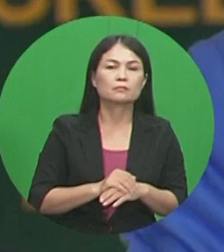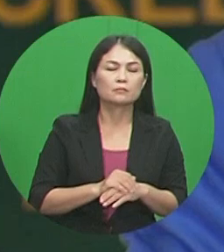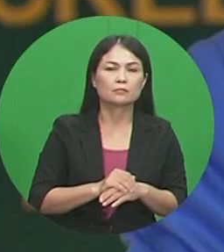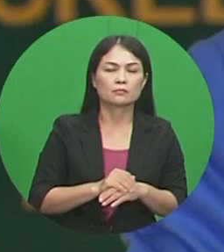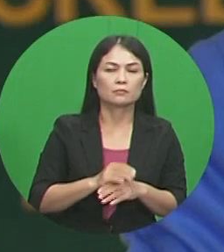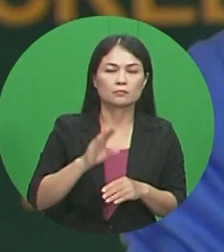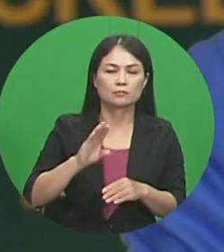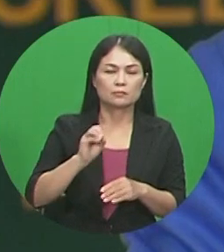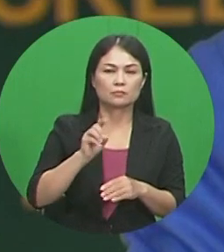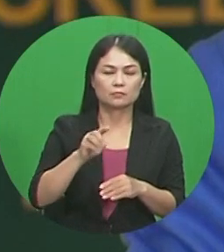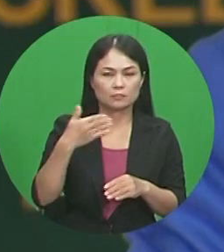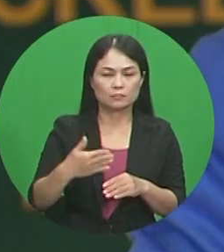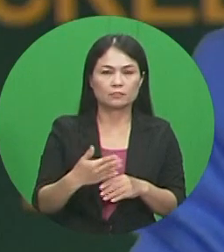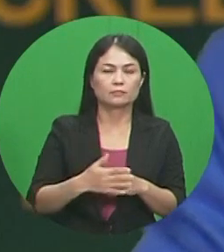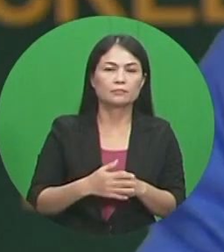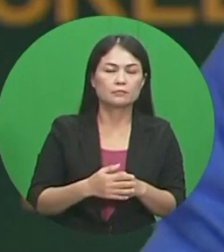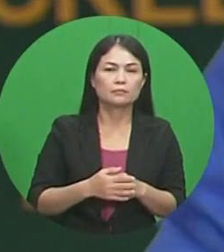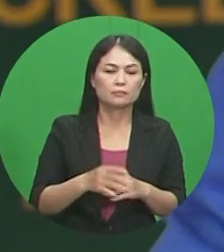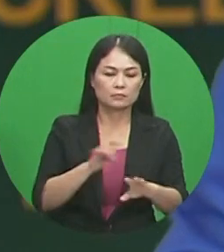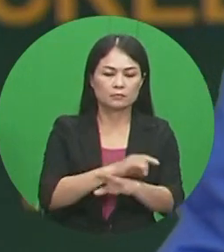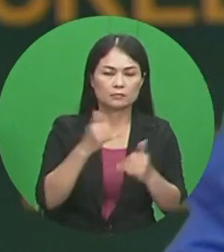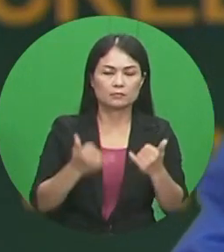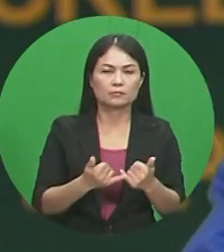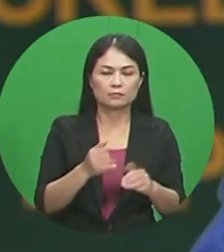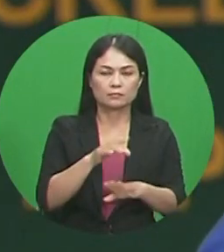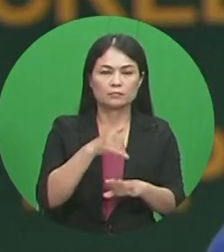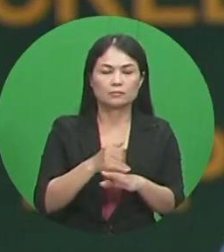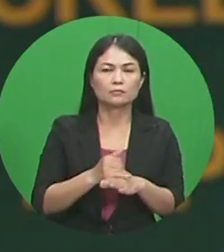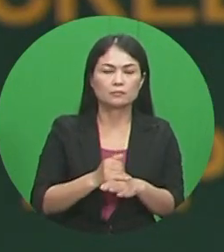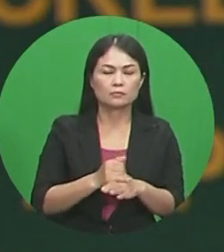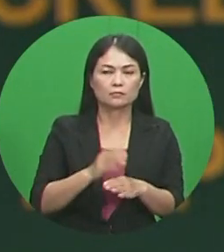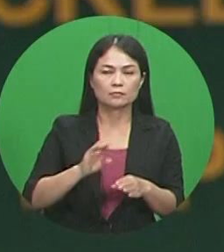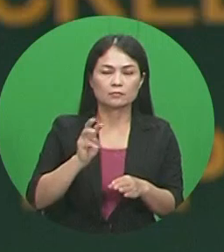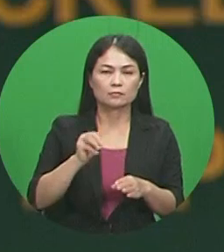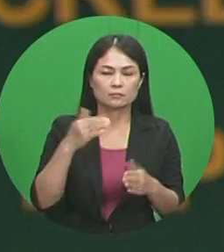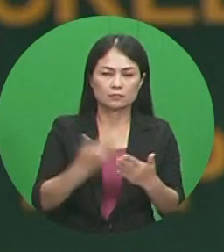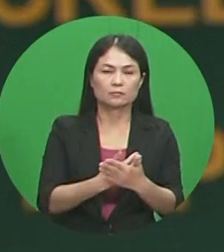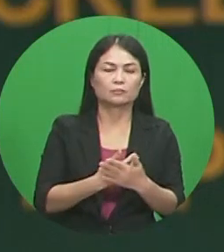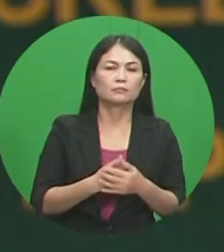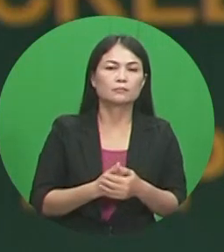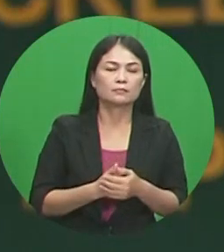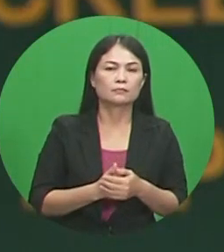គេហៅថា COVID-19 ដែលពេលនោះហៅថាកូរ៉ូណាថ្មី